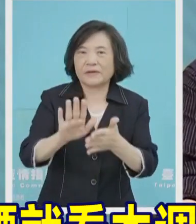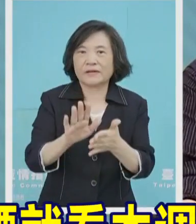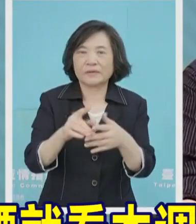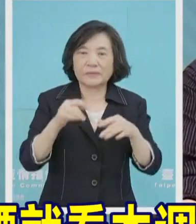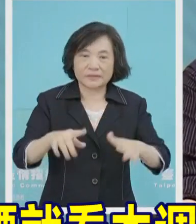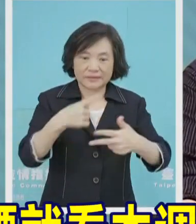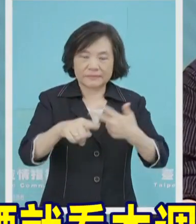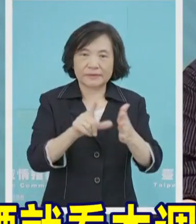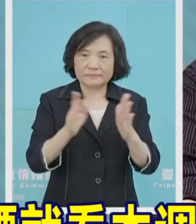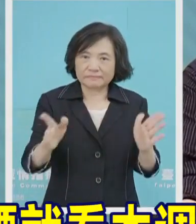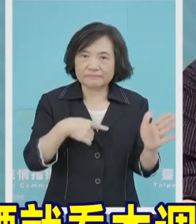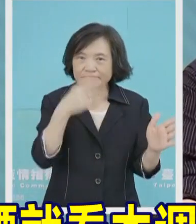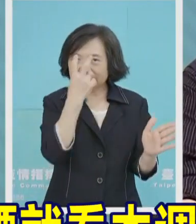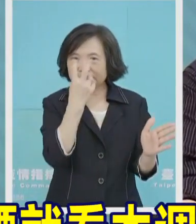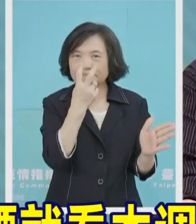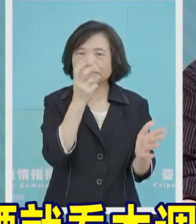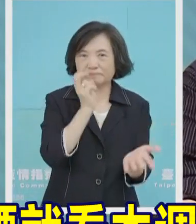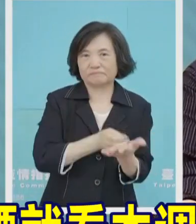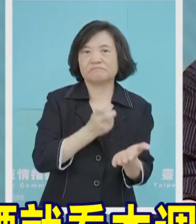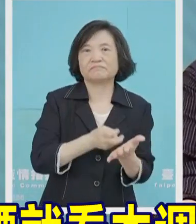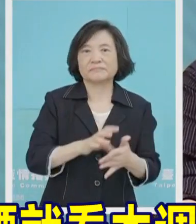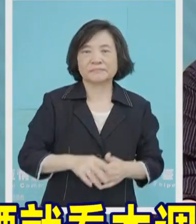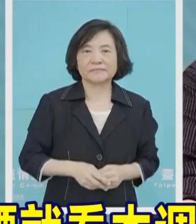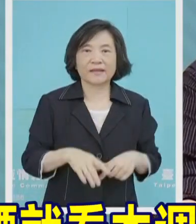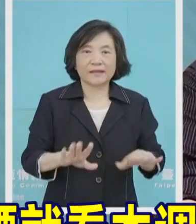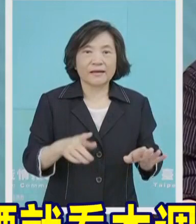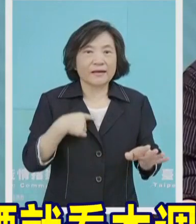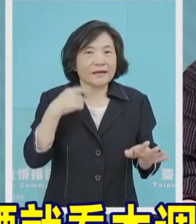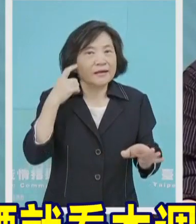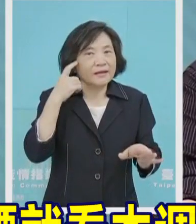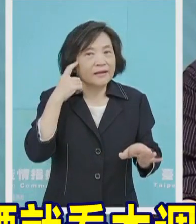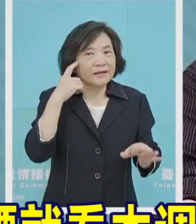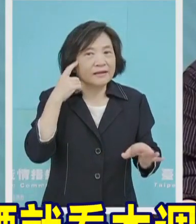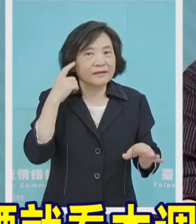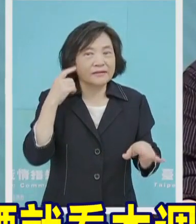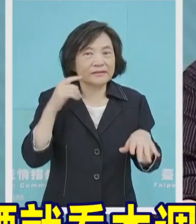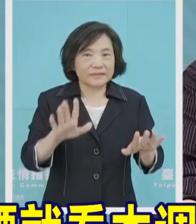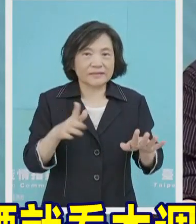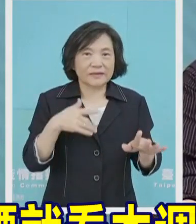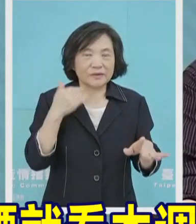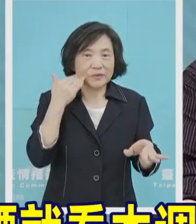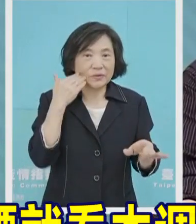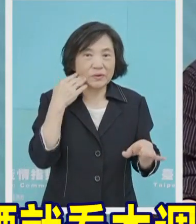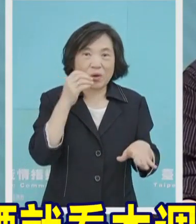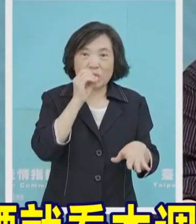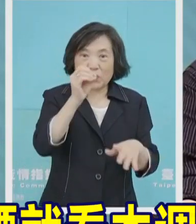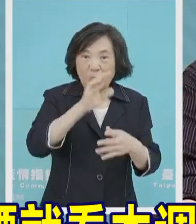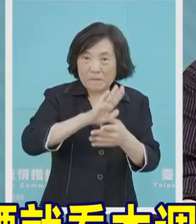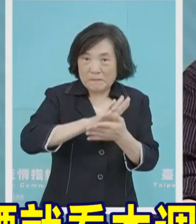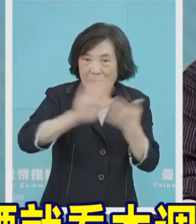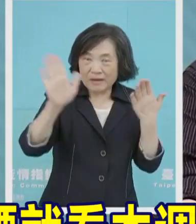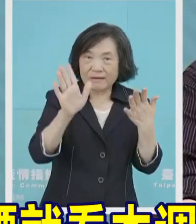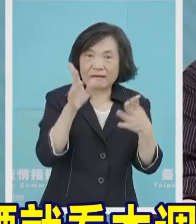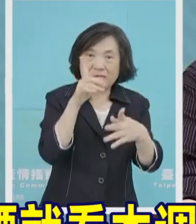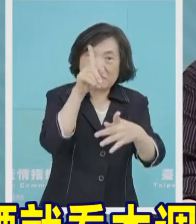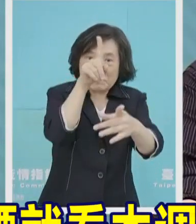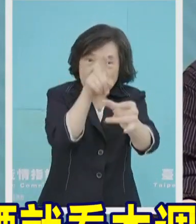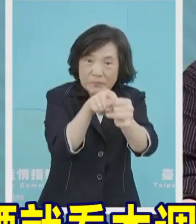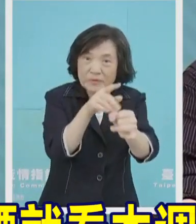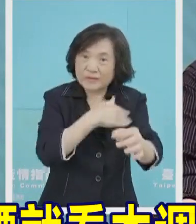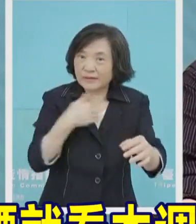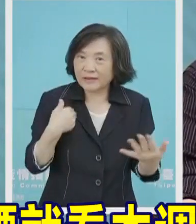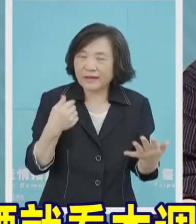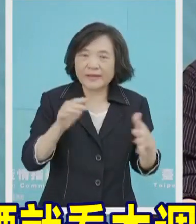底我们是不是可以达到那个接近清零的目标，你知道哈？就在这个礼